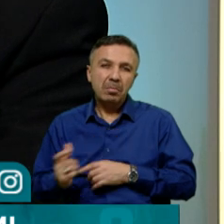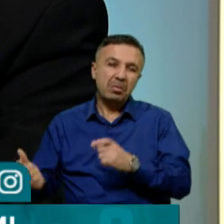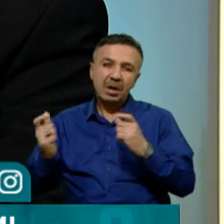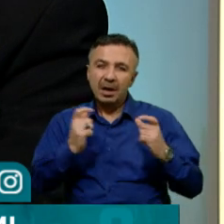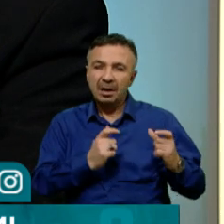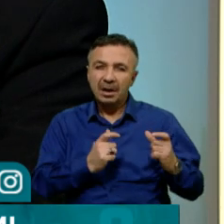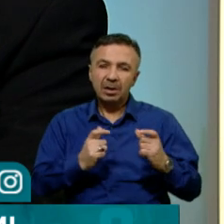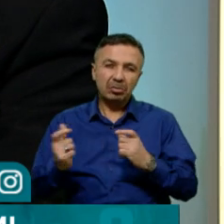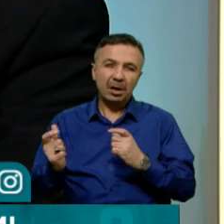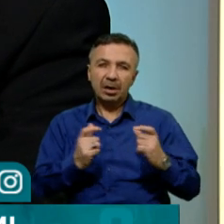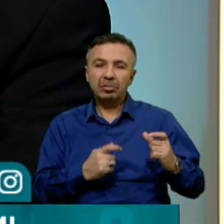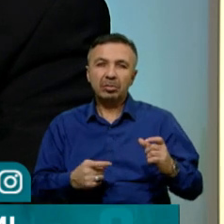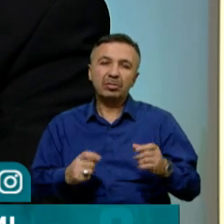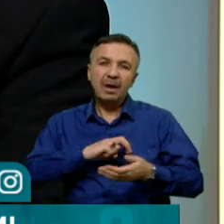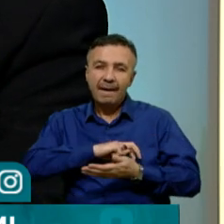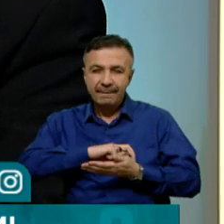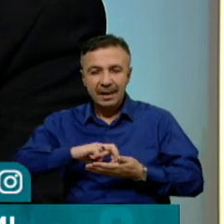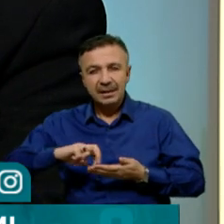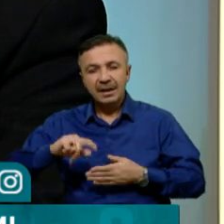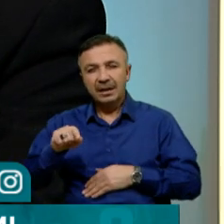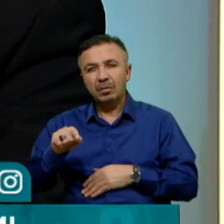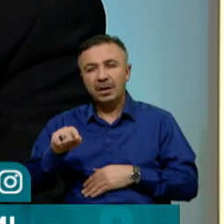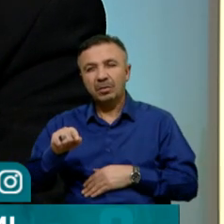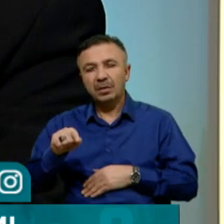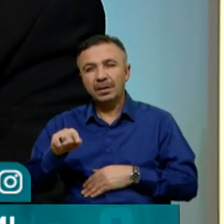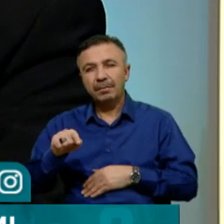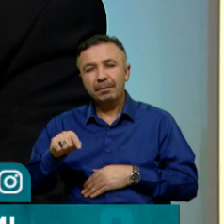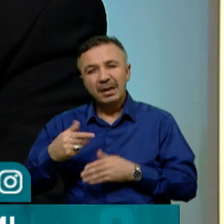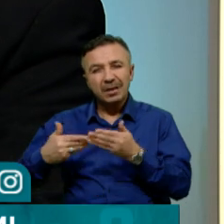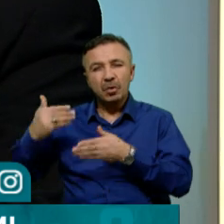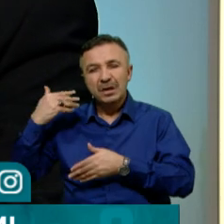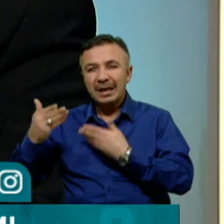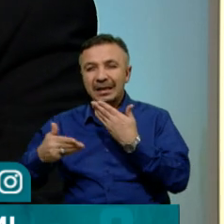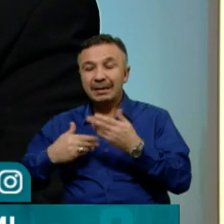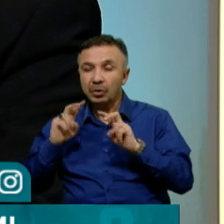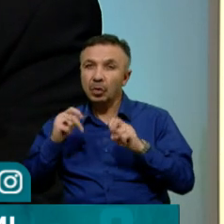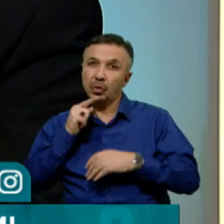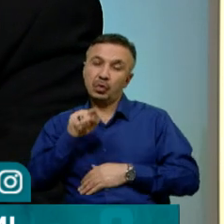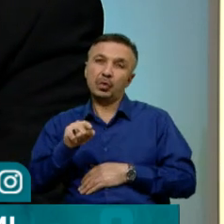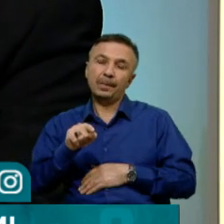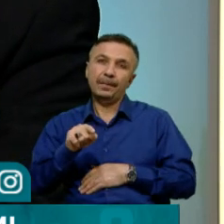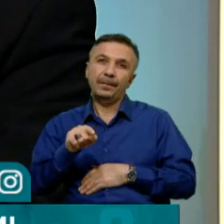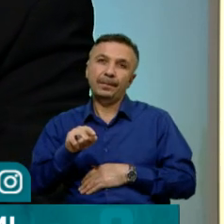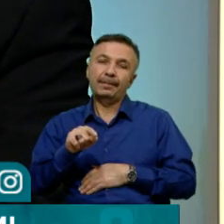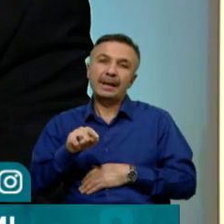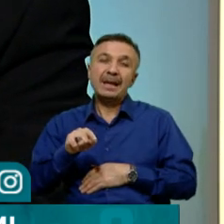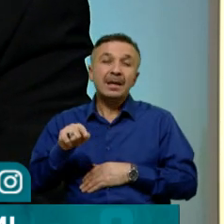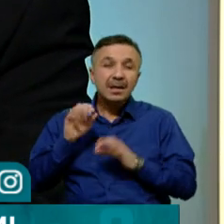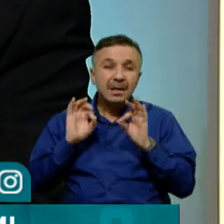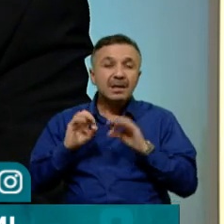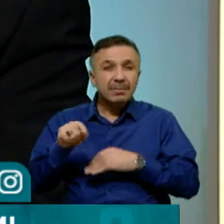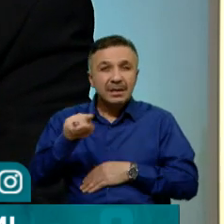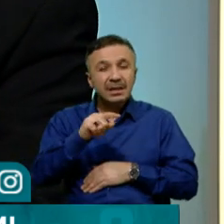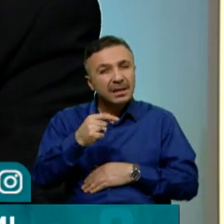kadar Fakat burada esas Benim biraz önce işaret ettiğim husus şu Muhterem kardeşim Evet şimdi siz